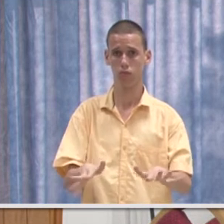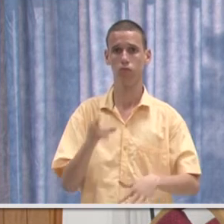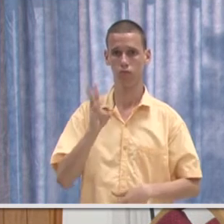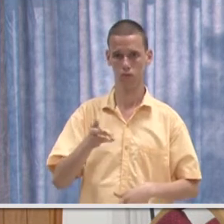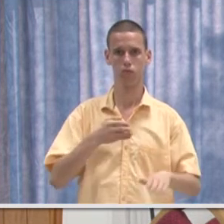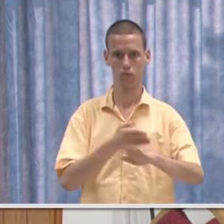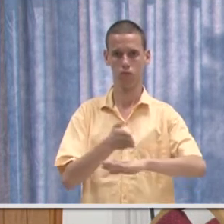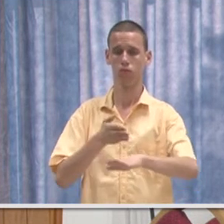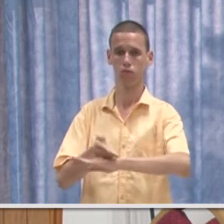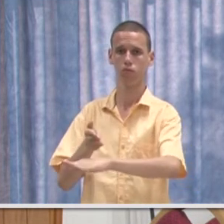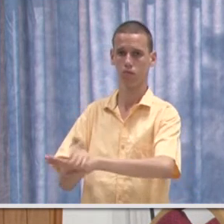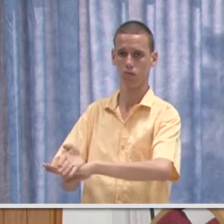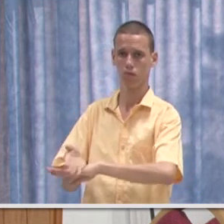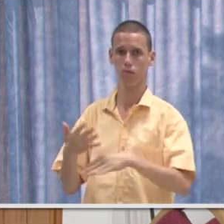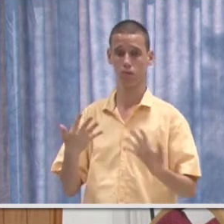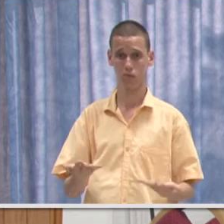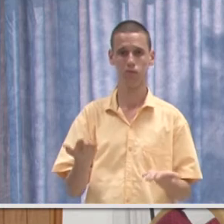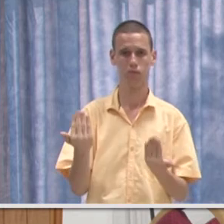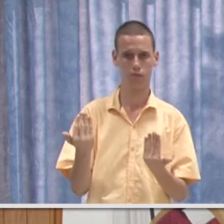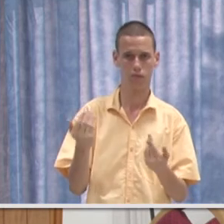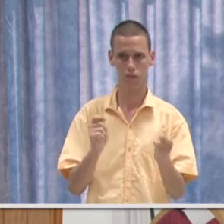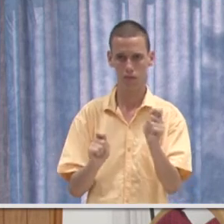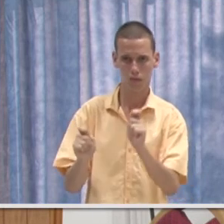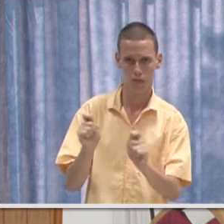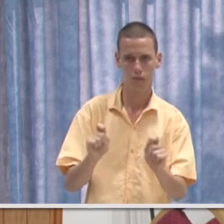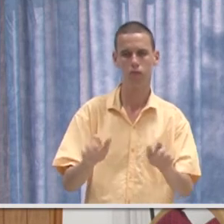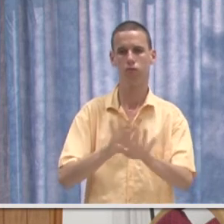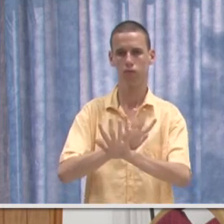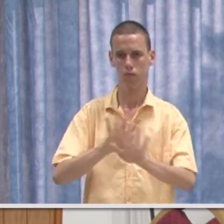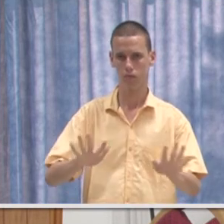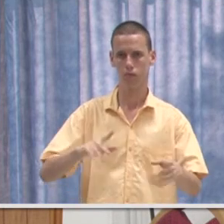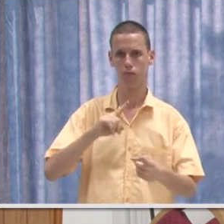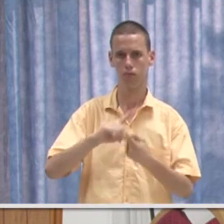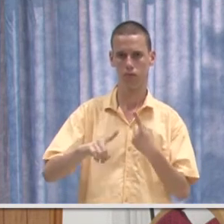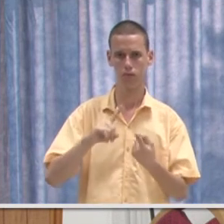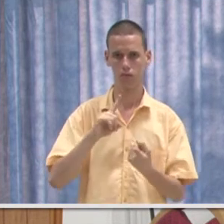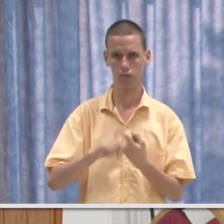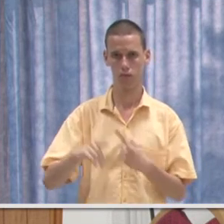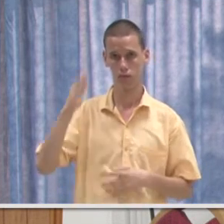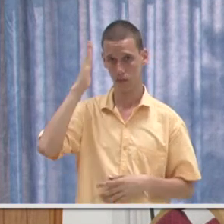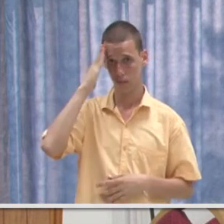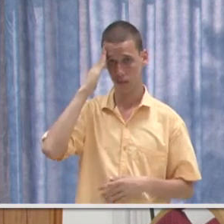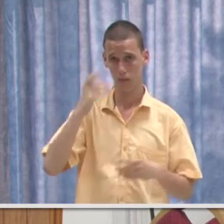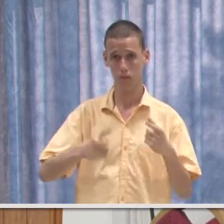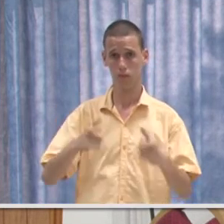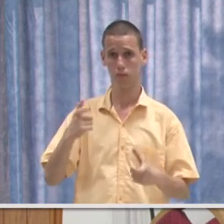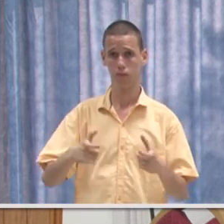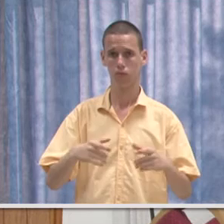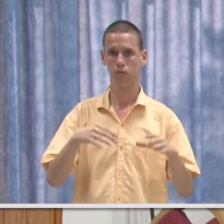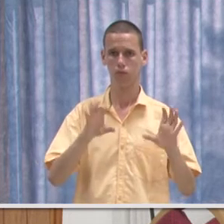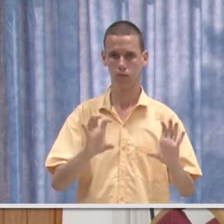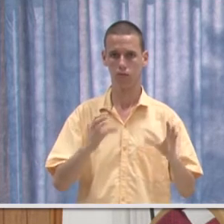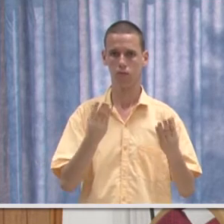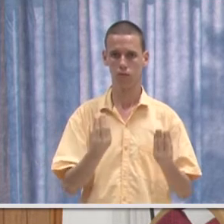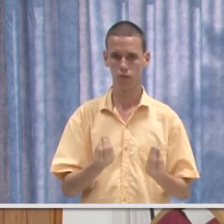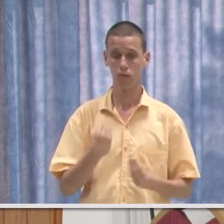on compte bien aussi. Nous c'est loin nous les réconfort sur nos PC ou façon qui bon nous fait ici qui